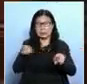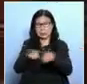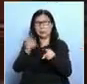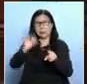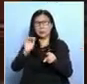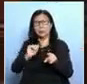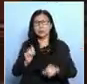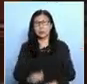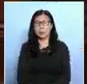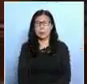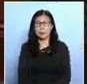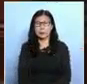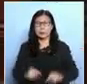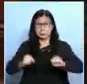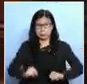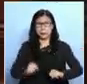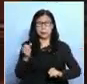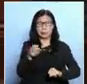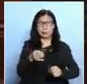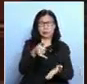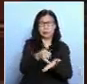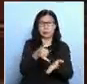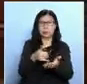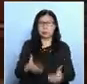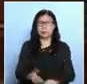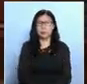是屹立不倒，從一個